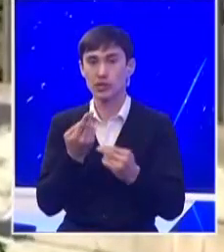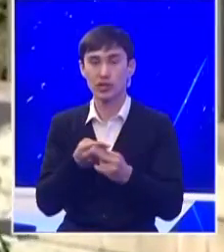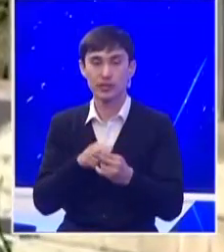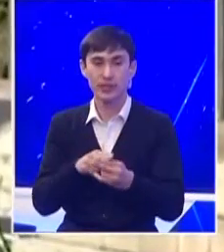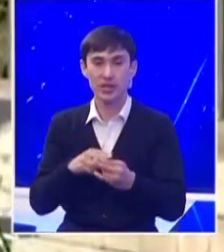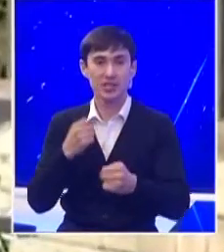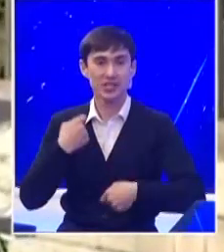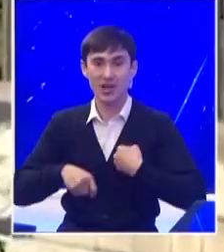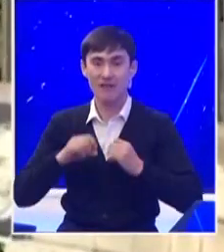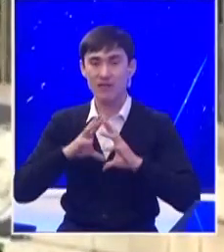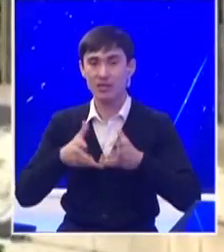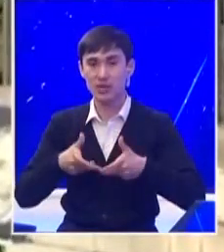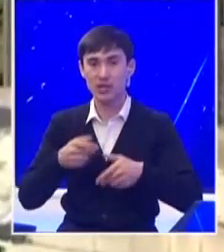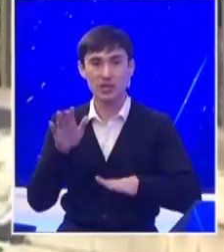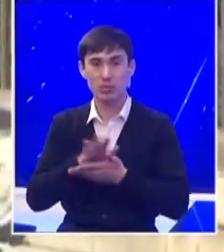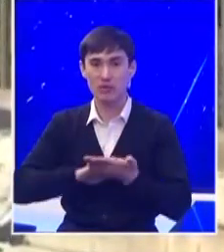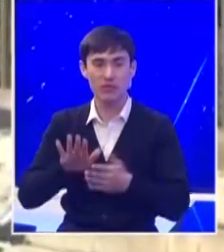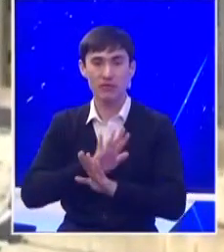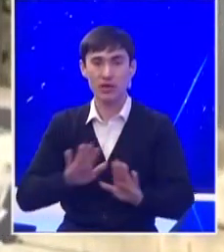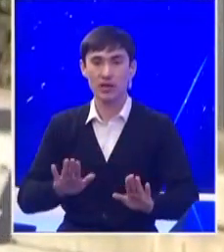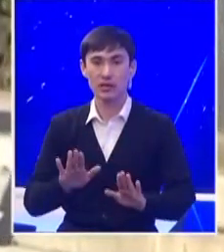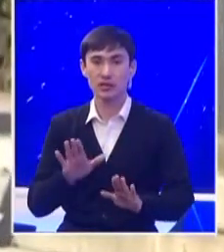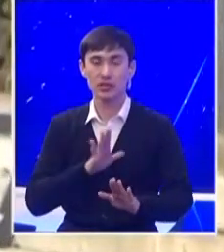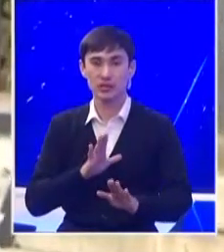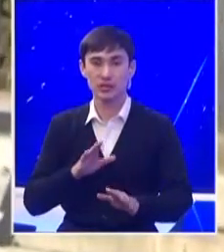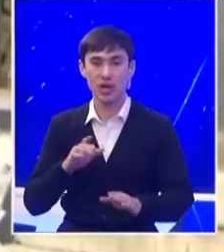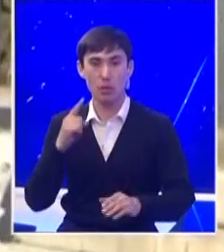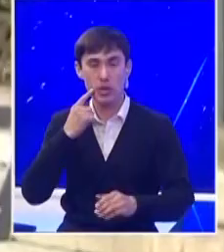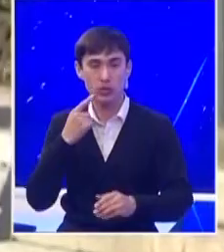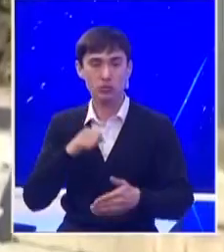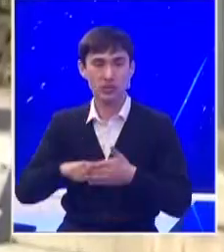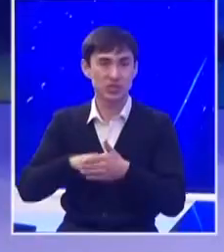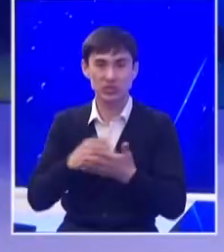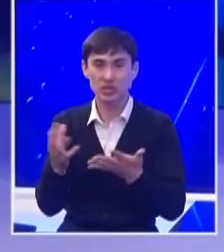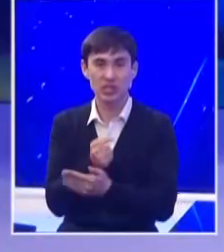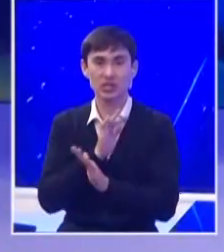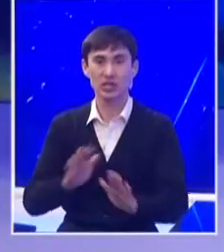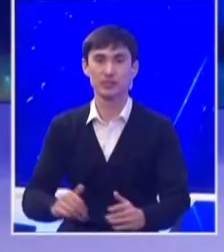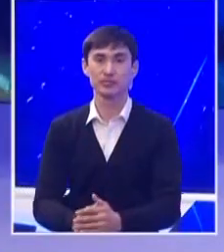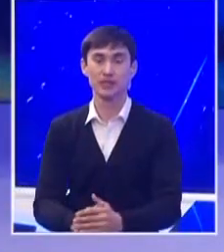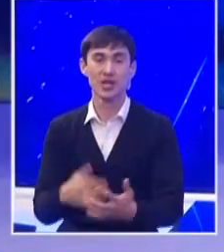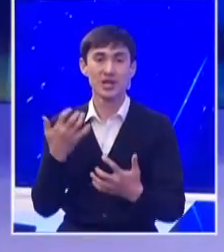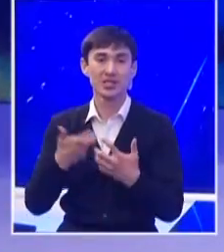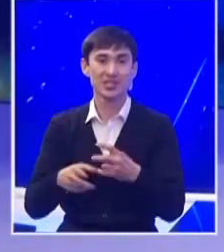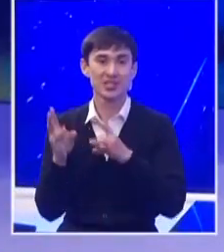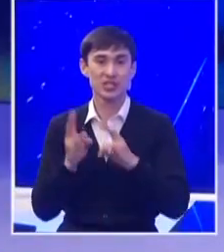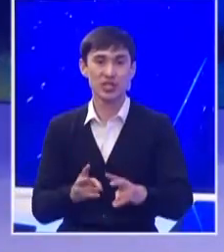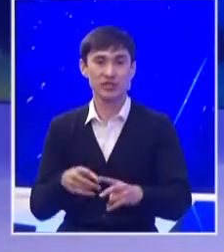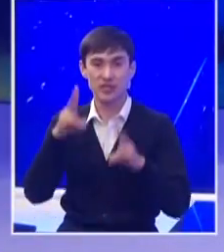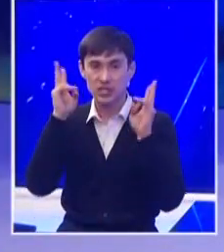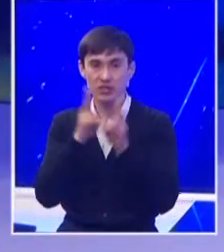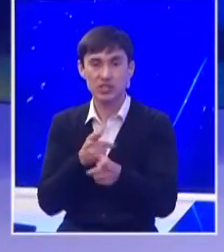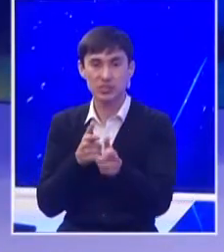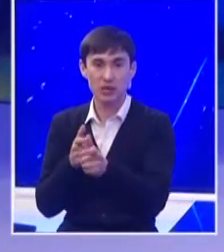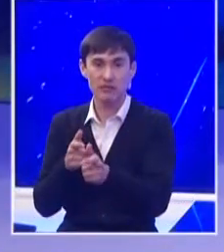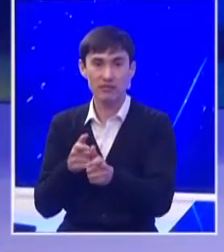мире ничего не бывает. Просто обидно, что мы до сих пор ничего не достигли. Среди жертв неизвестных снайперов как